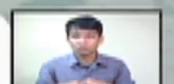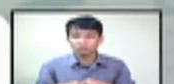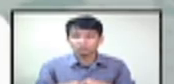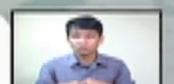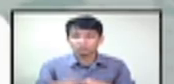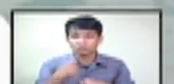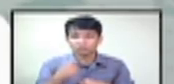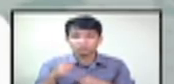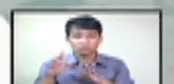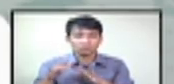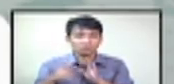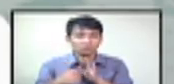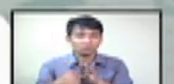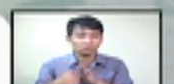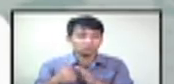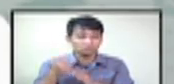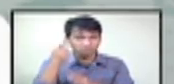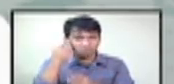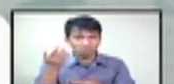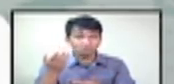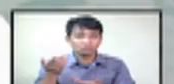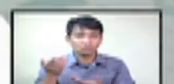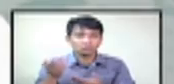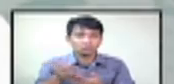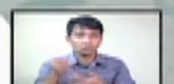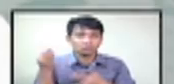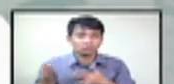commission na kukuha naman. Kasi ang inaalala ko, baka mamaya